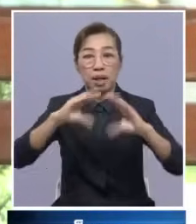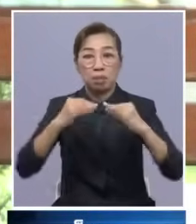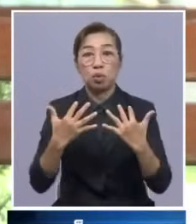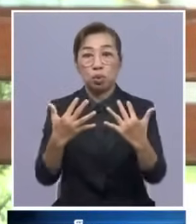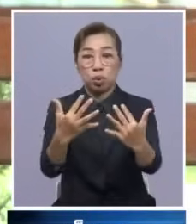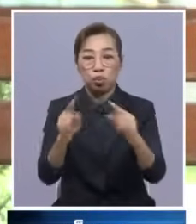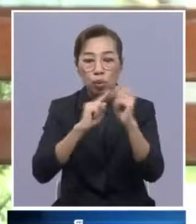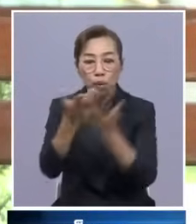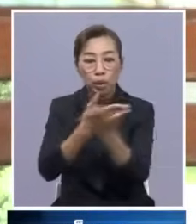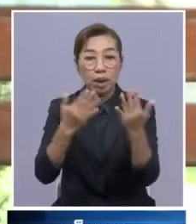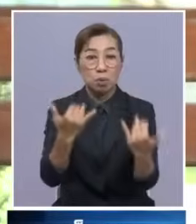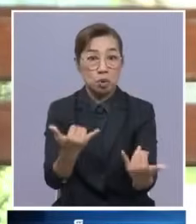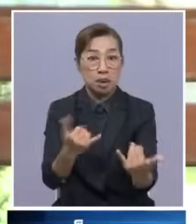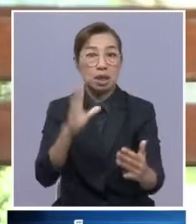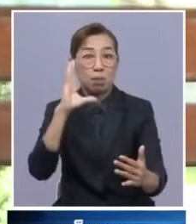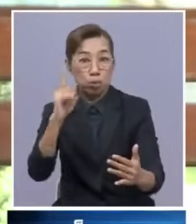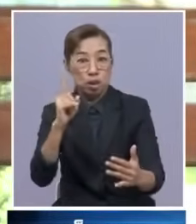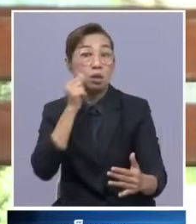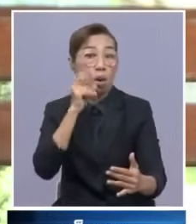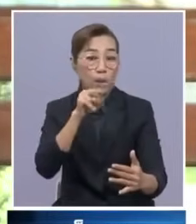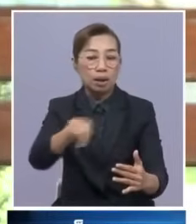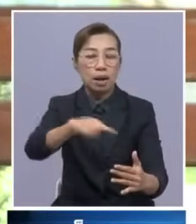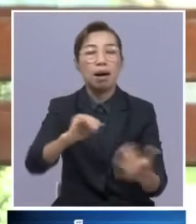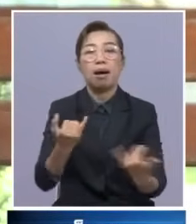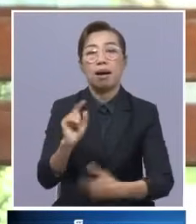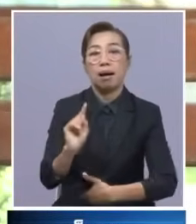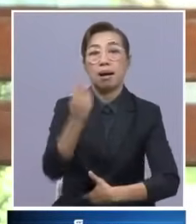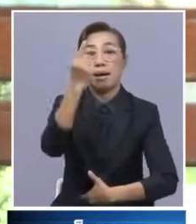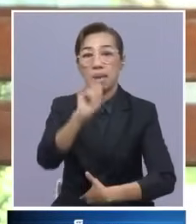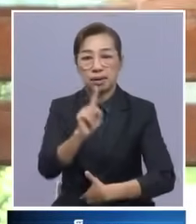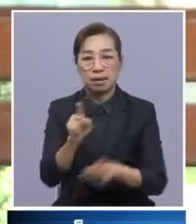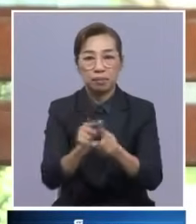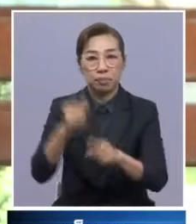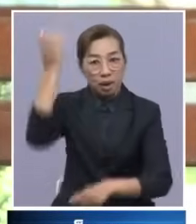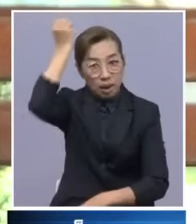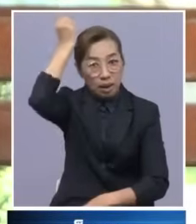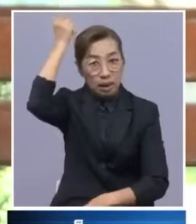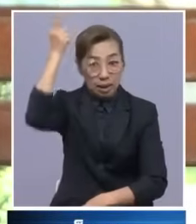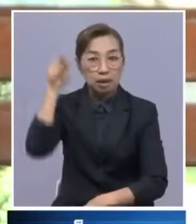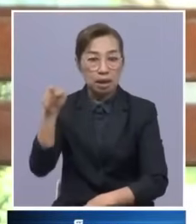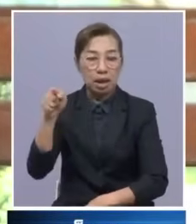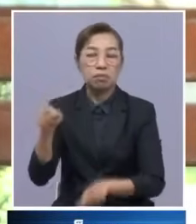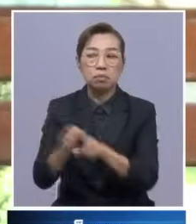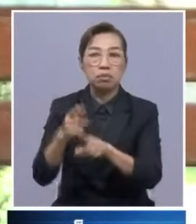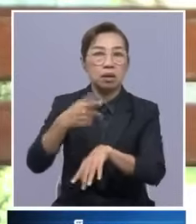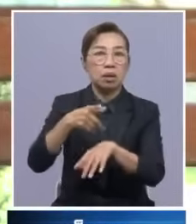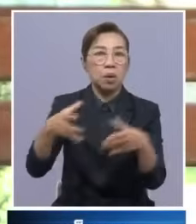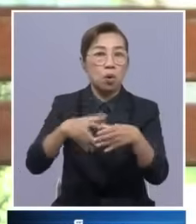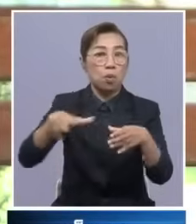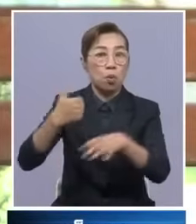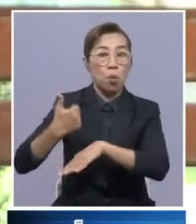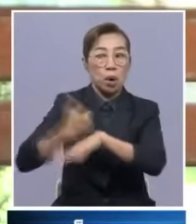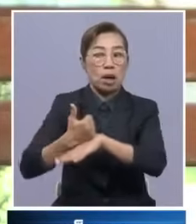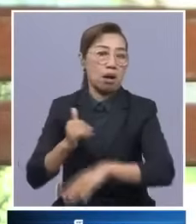ยที่จะเกิดขึ้นในวันนี้กับวันพรุ่งนี้เป็นครั้งแรกเลยนะที่ได้คุณอุ๊งอิ๊งแพทองธารชินวัตรในฐานะที่เป็นหัวหน้าพรรคเพื่อ